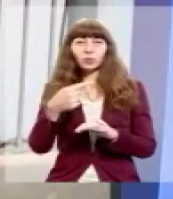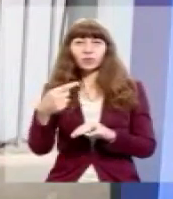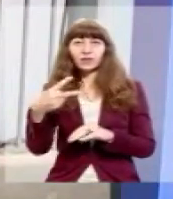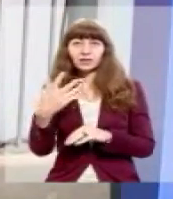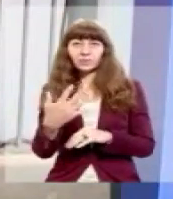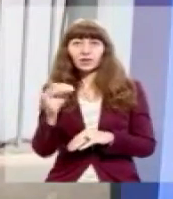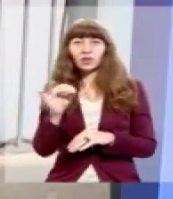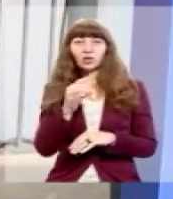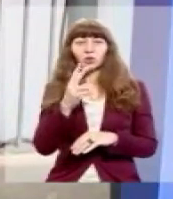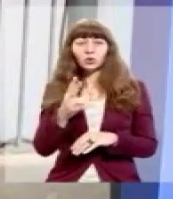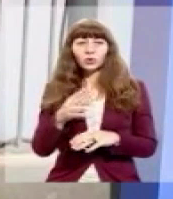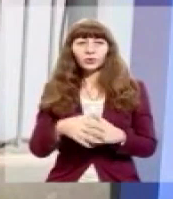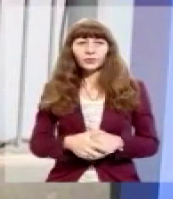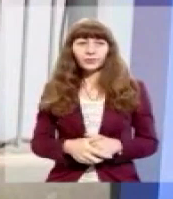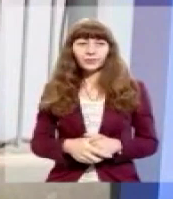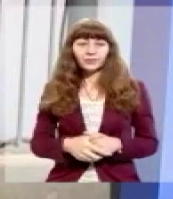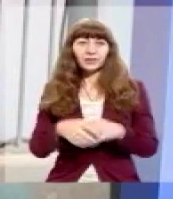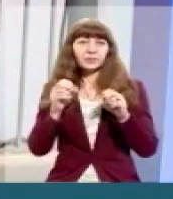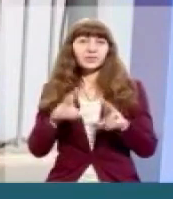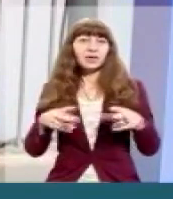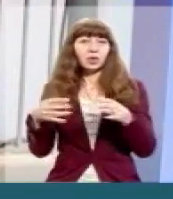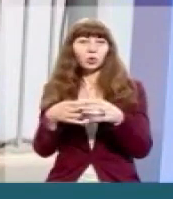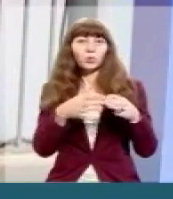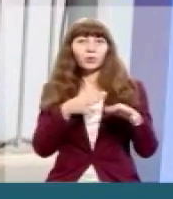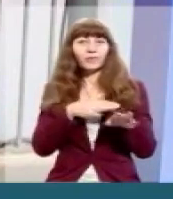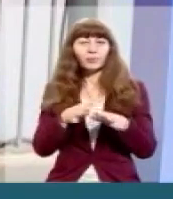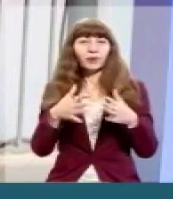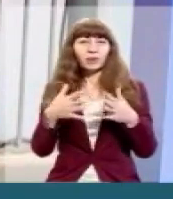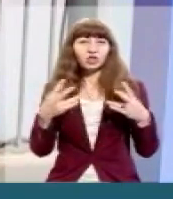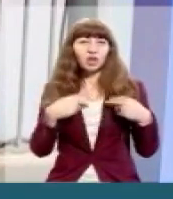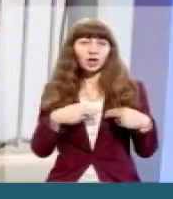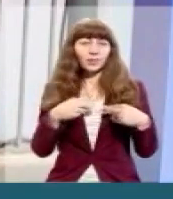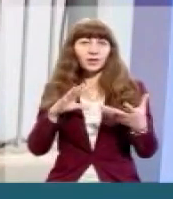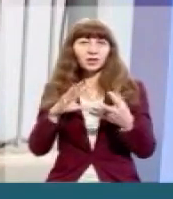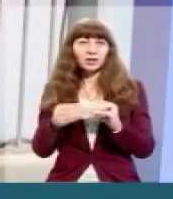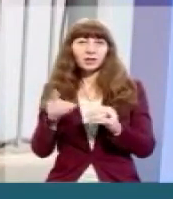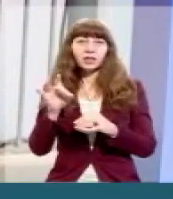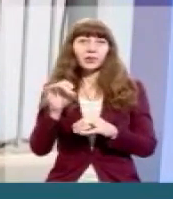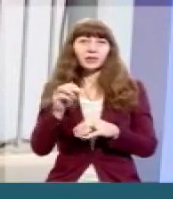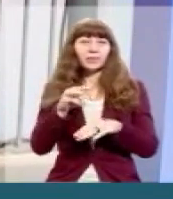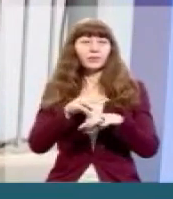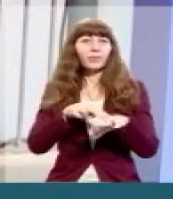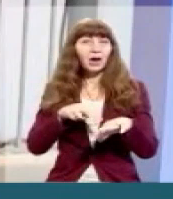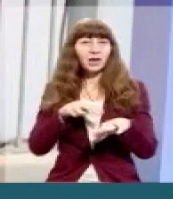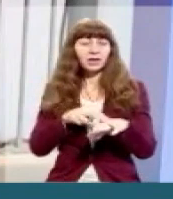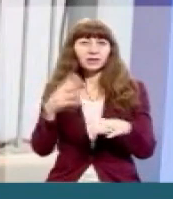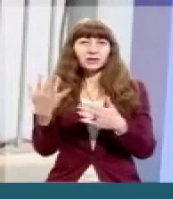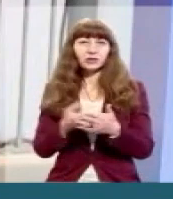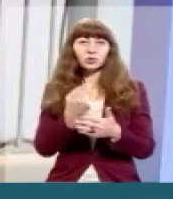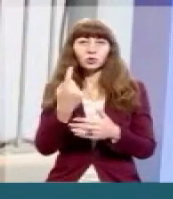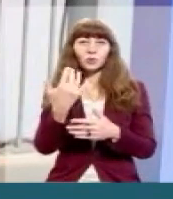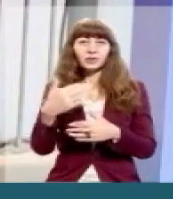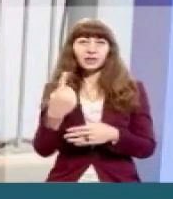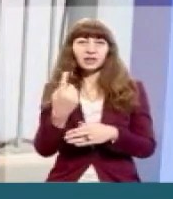19-25 маусым аралығында біздің арнайы топтармен біршама жұмыстар атқарылды. Нәтижесінде полиция департаменті 151 көші-қон заңнамасын бұзу